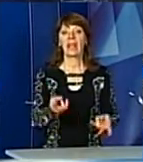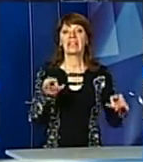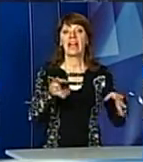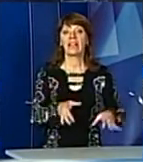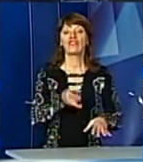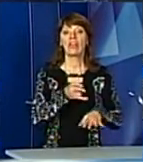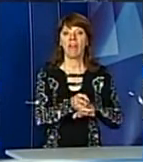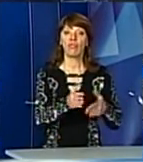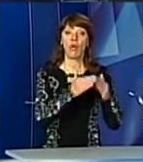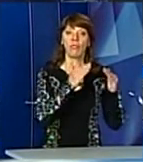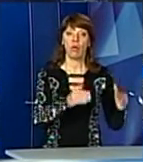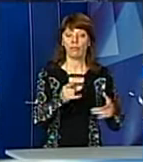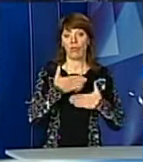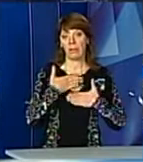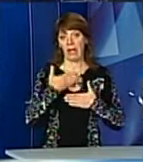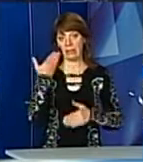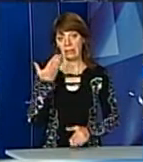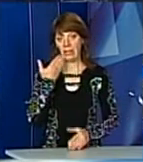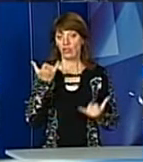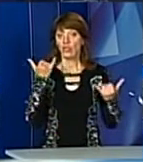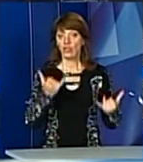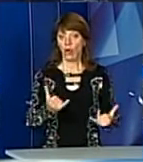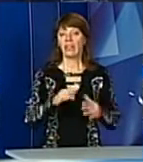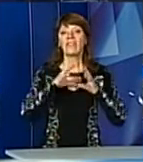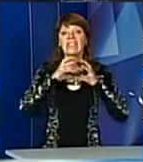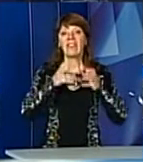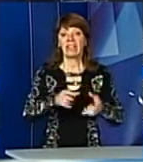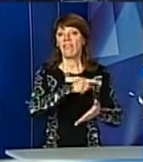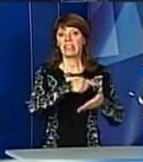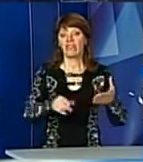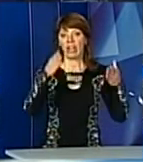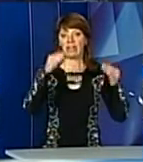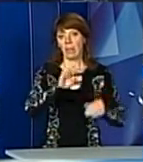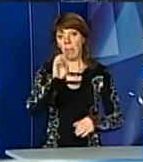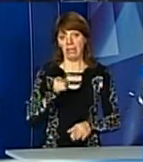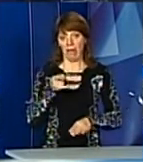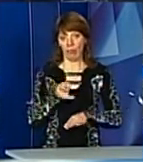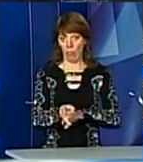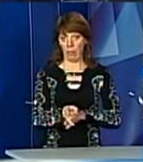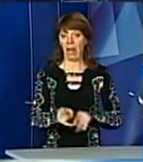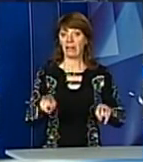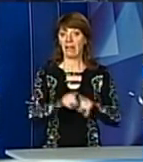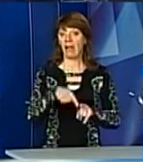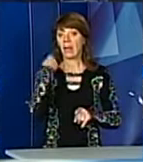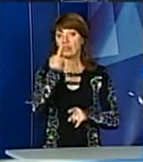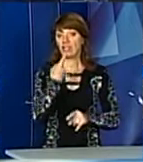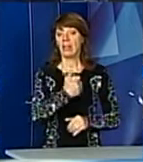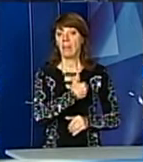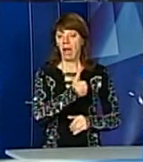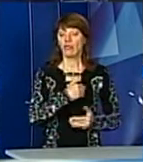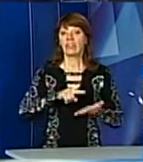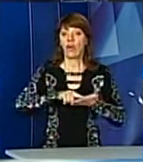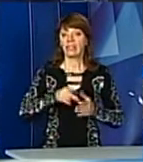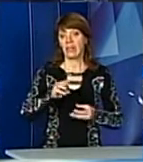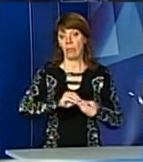Залишити авто вдома, аби дихалося легше. Сьогодні в всьому світі відзначають День без автомобіля. Таким чином прагнуть наголосити